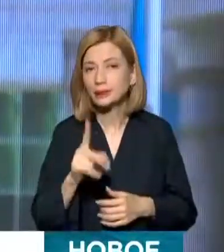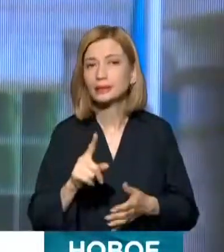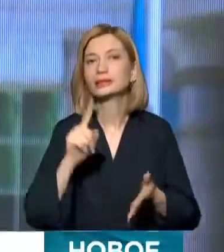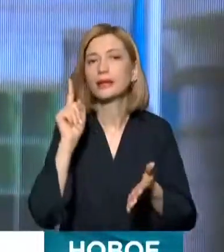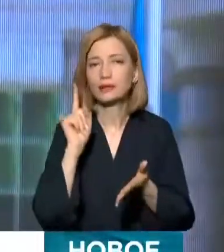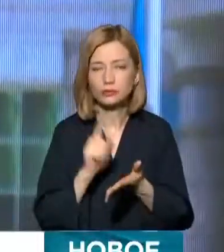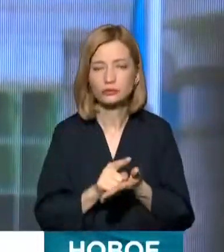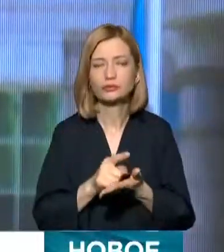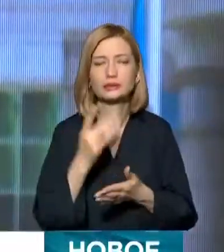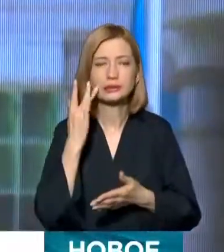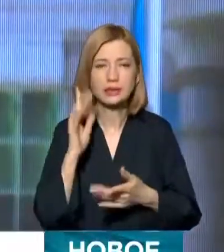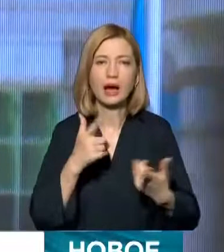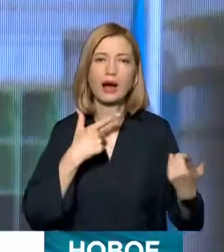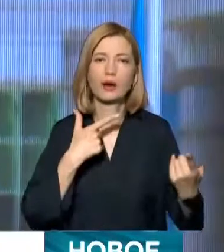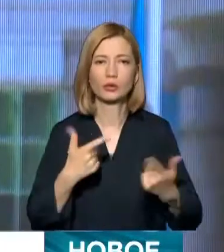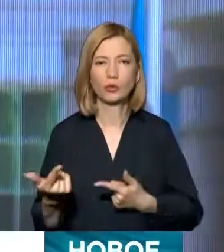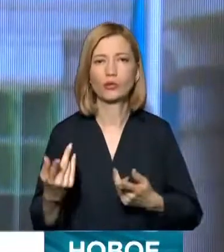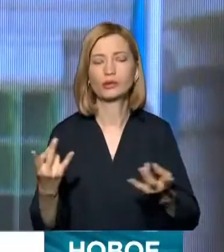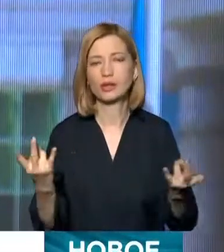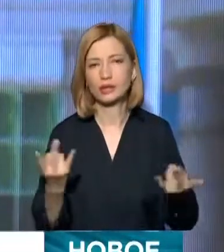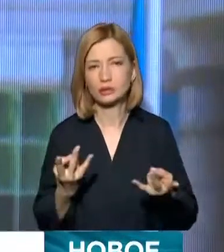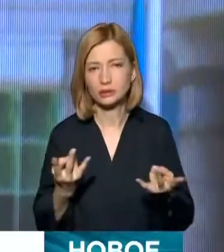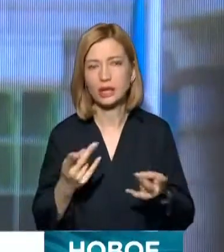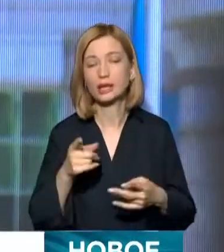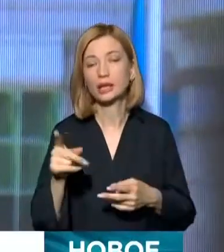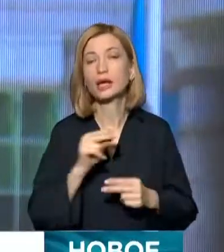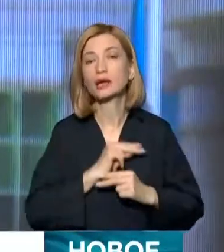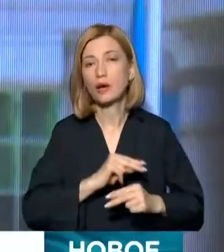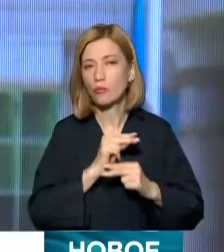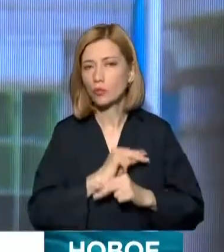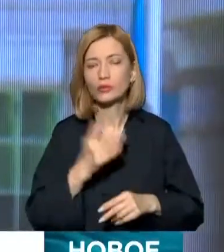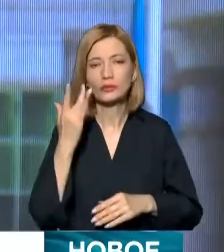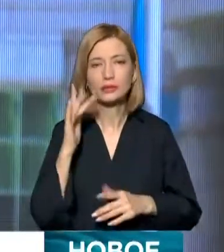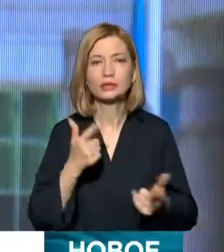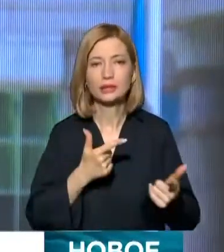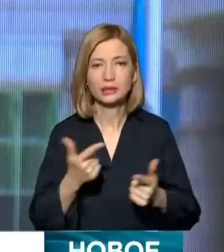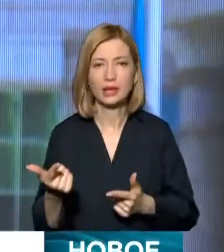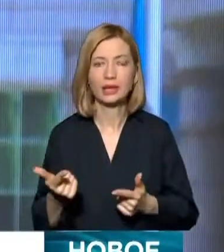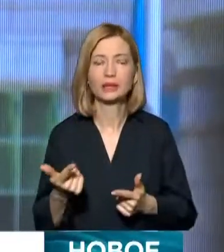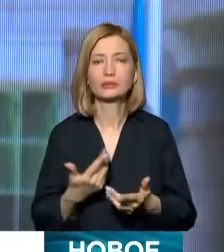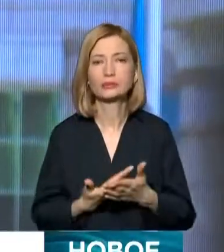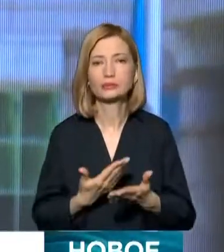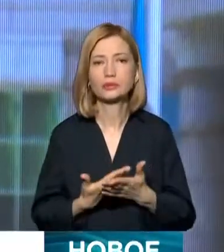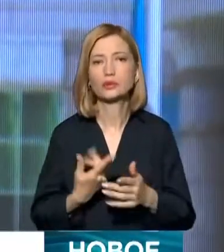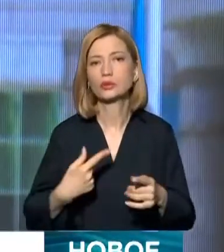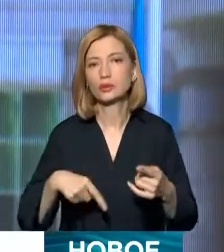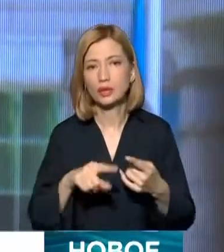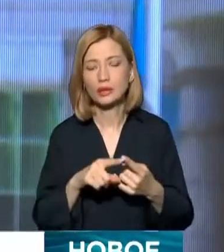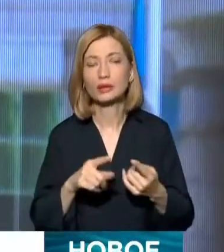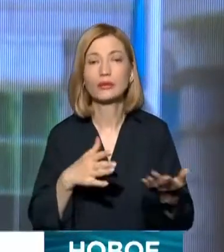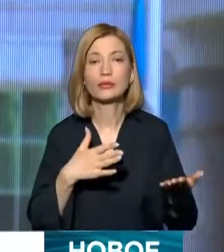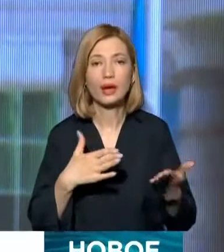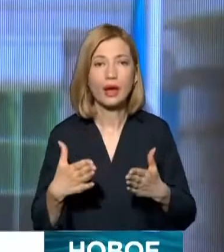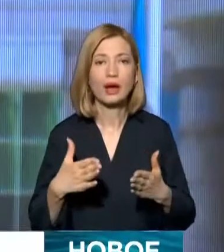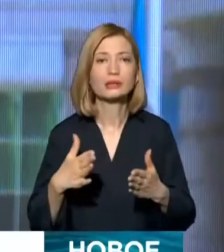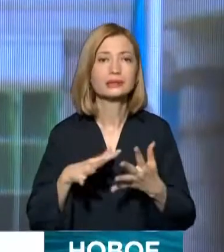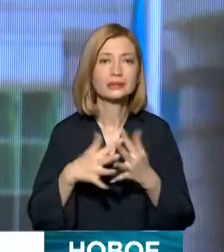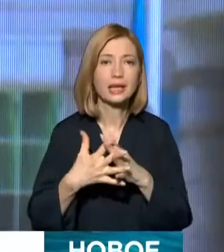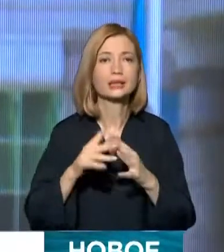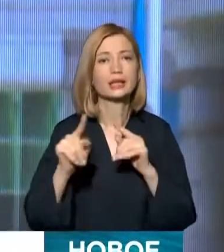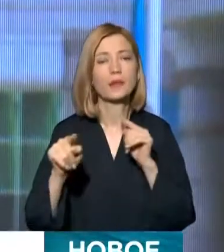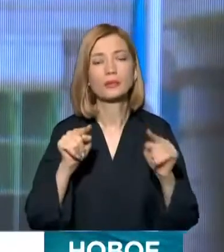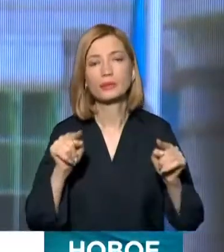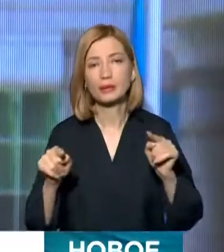состояние готовности. То есть я считаю, что ЦИК должен работать постоянно, при том, что вот я еще раз повторюсь, у нас на постоянной основе проходят выборы сельских